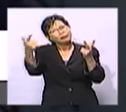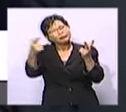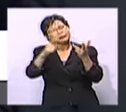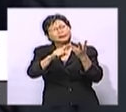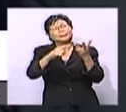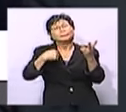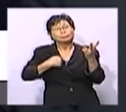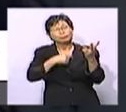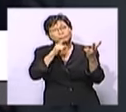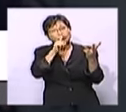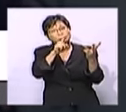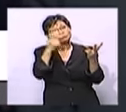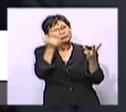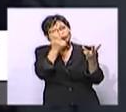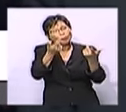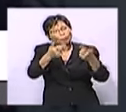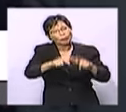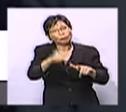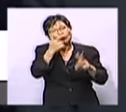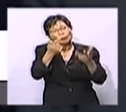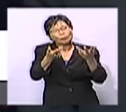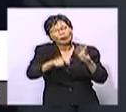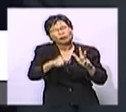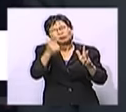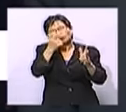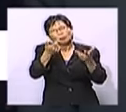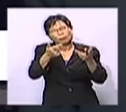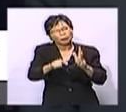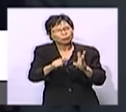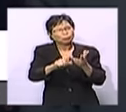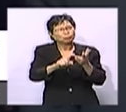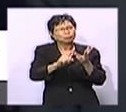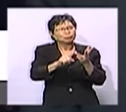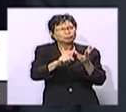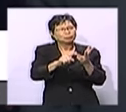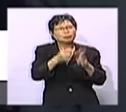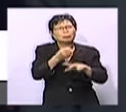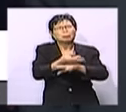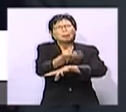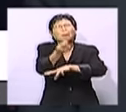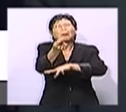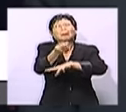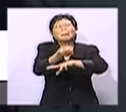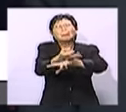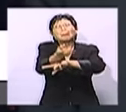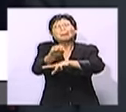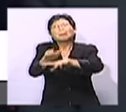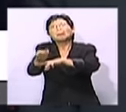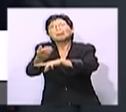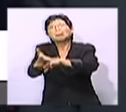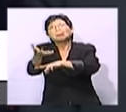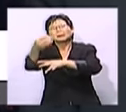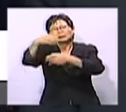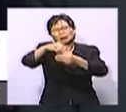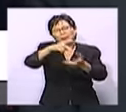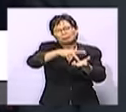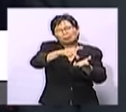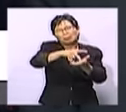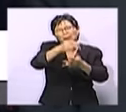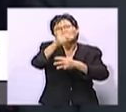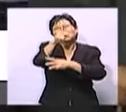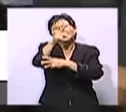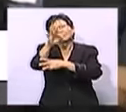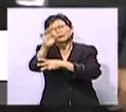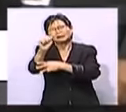pastikan bahawa tidak berlaku sebarang pembaziran di dalam perbelanjaan